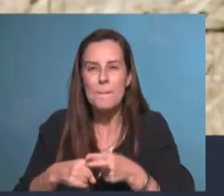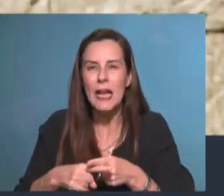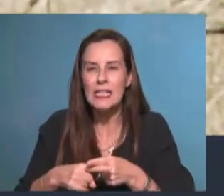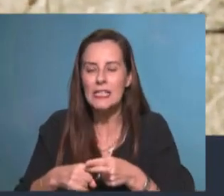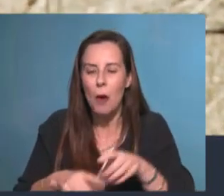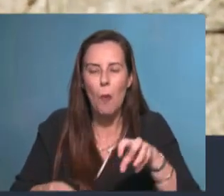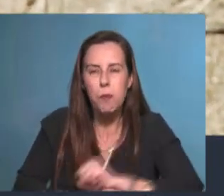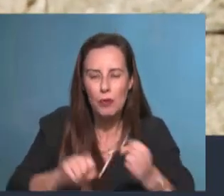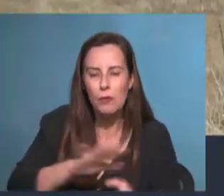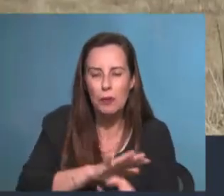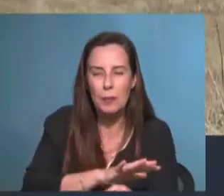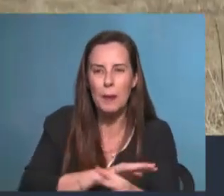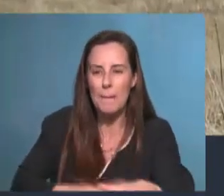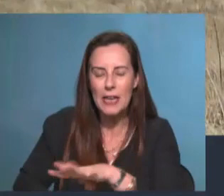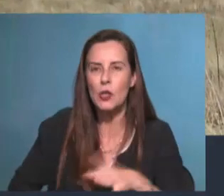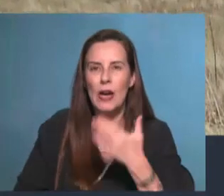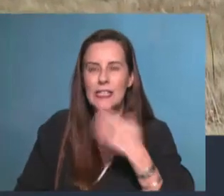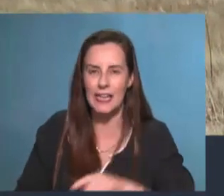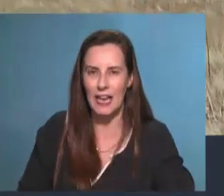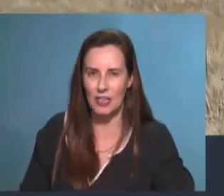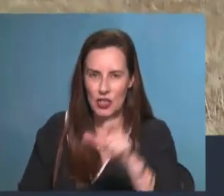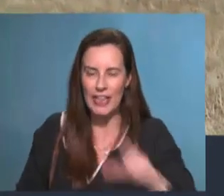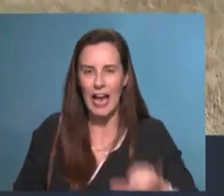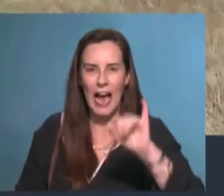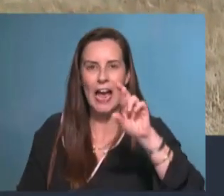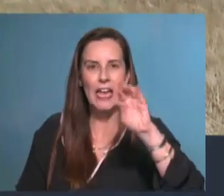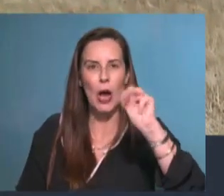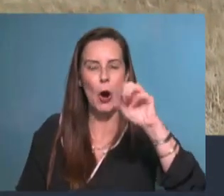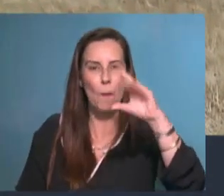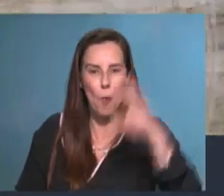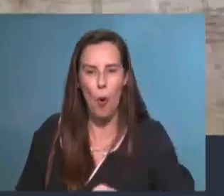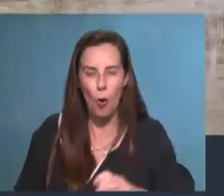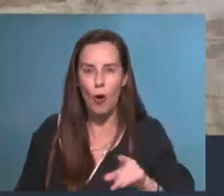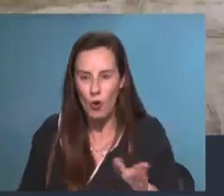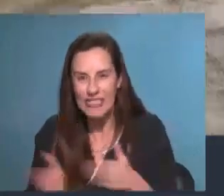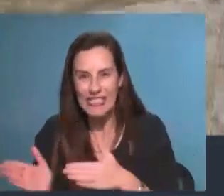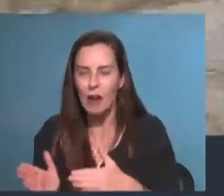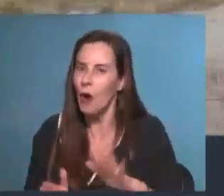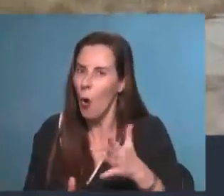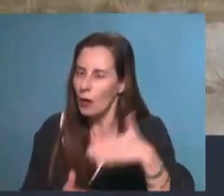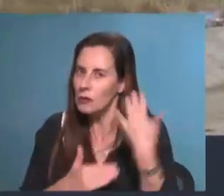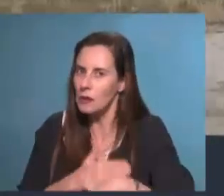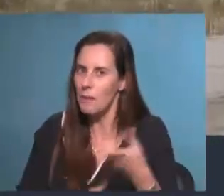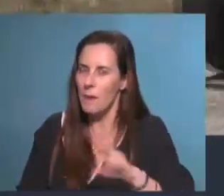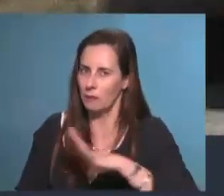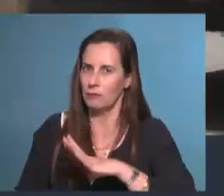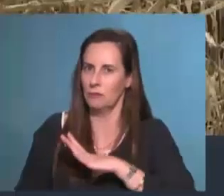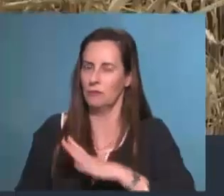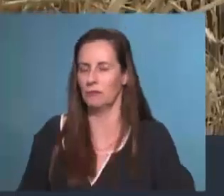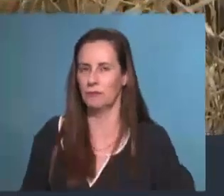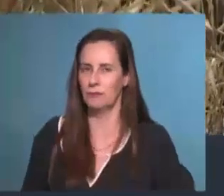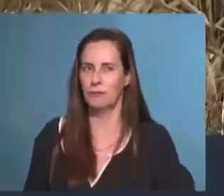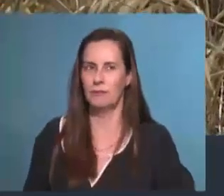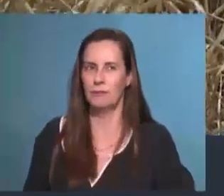מוקשים מעל הגדה הישראלית של נהר ירמוך. כל סטייה משביל העיזים הזה עלולה להסתיים במוות. יש פה